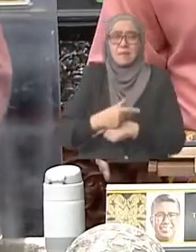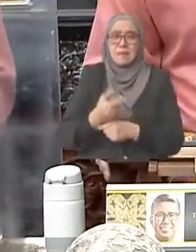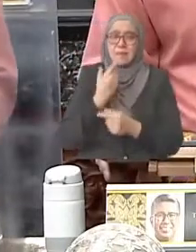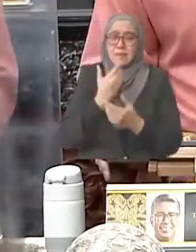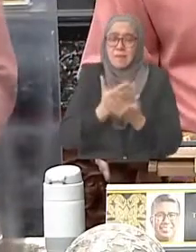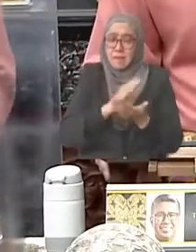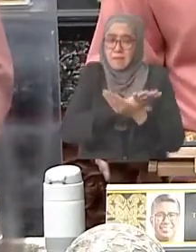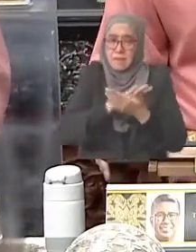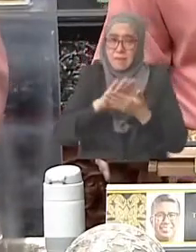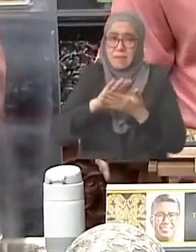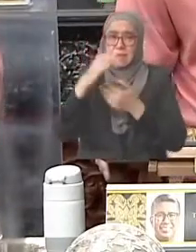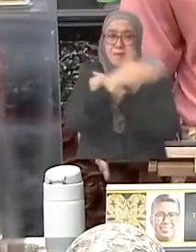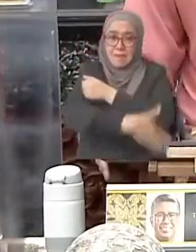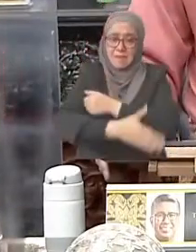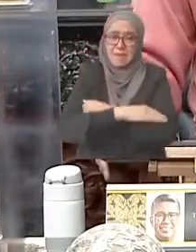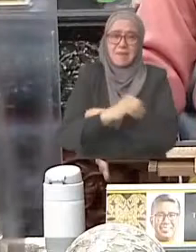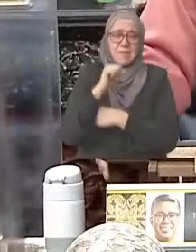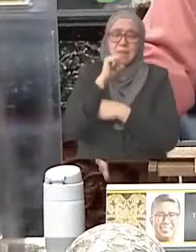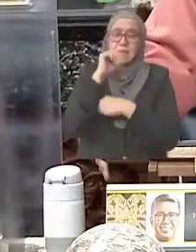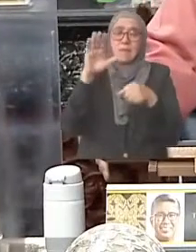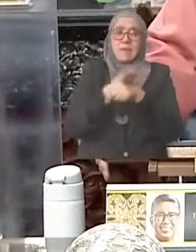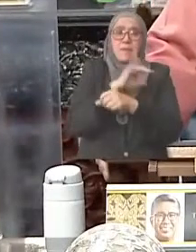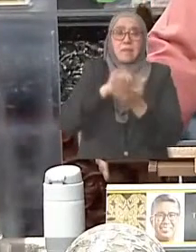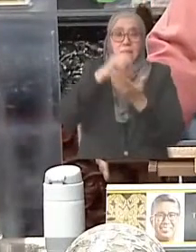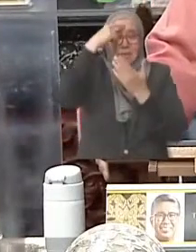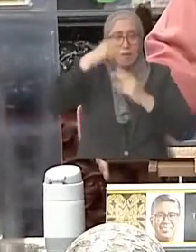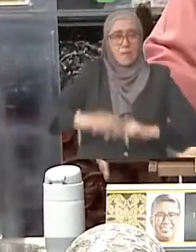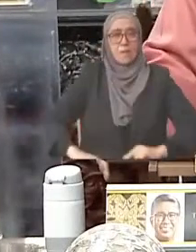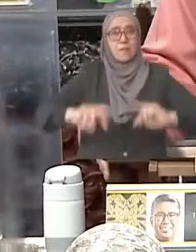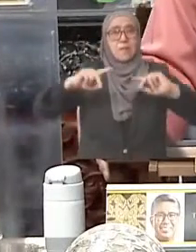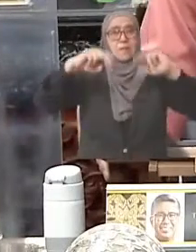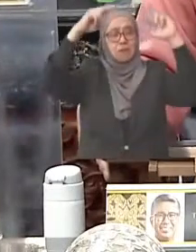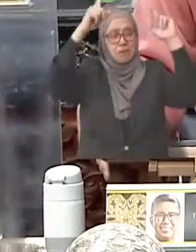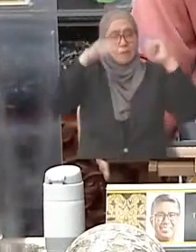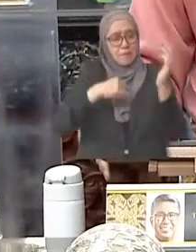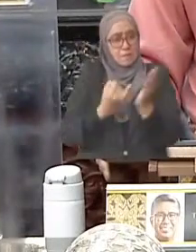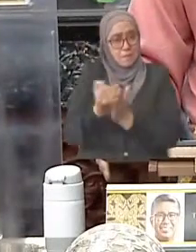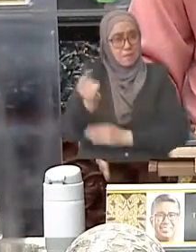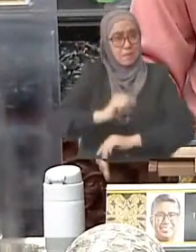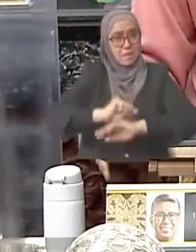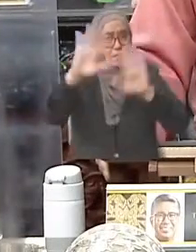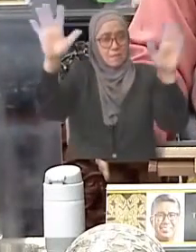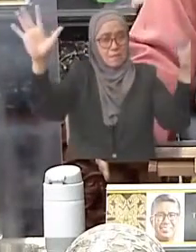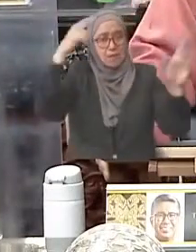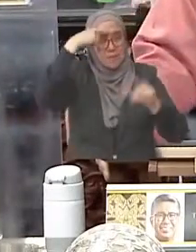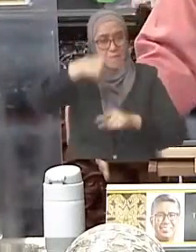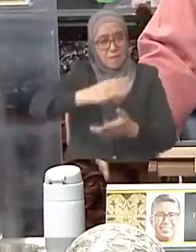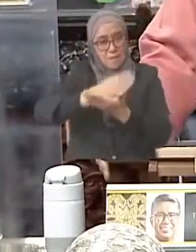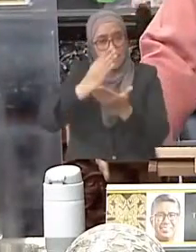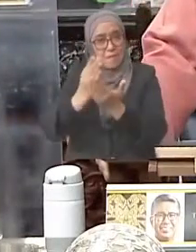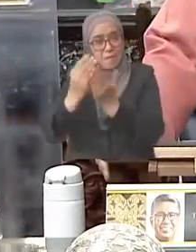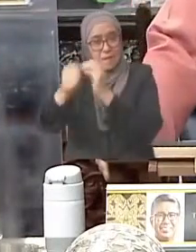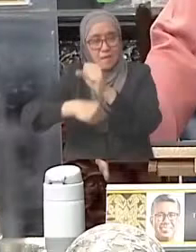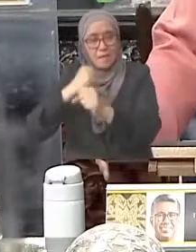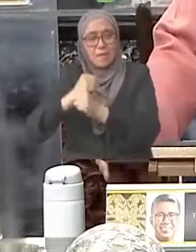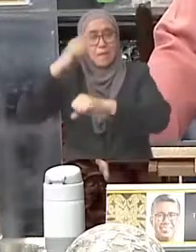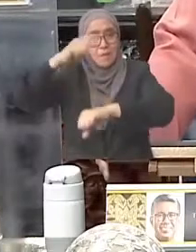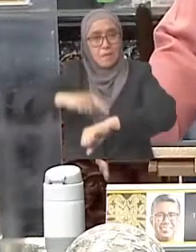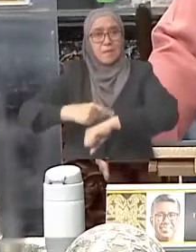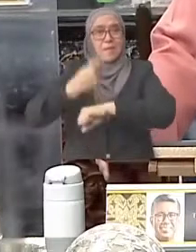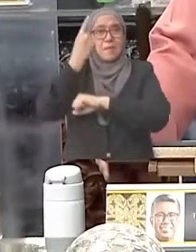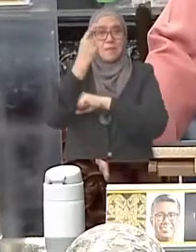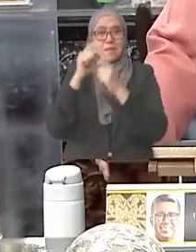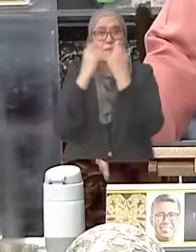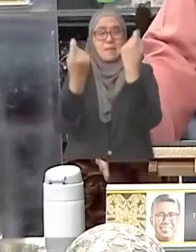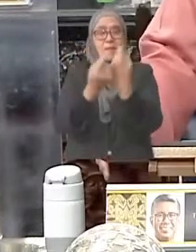Hai tidak cukup dengan itu bagi meningkatkan ketulusan penyediaan budget tahunan buat julung julung kalinya time move